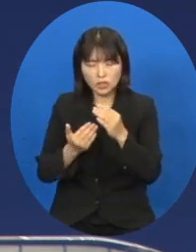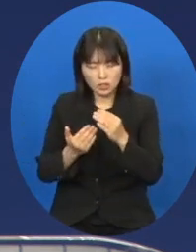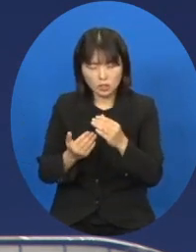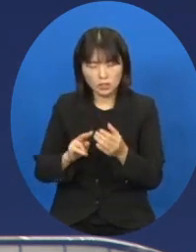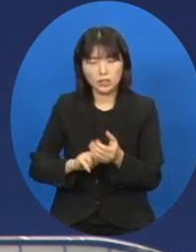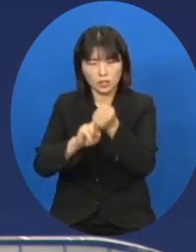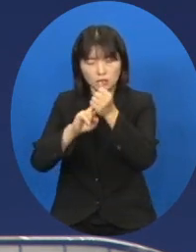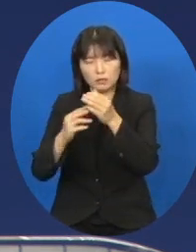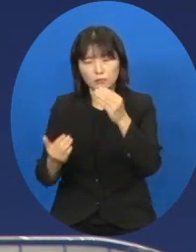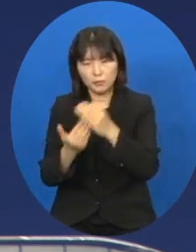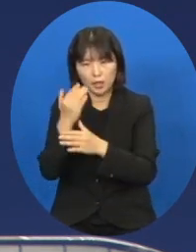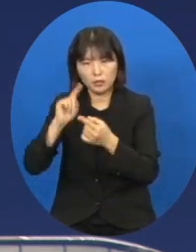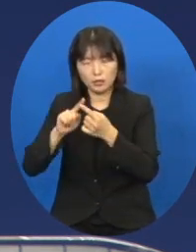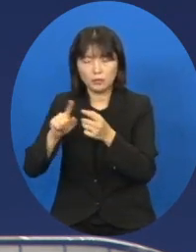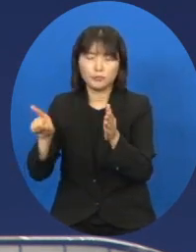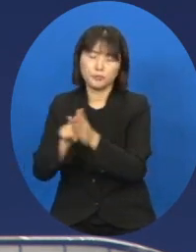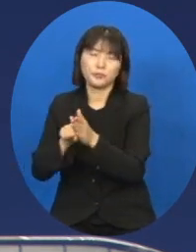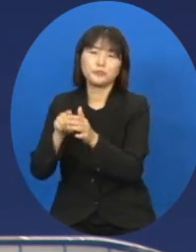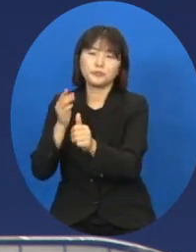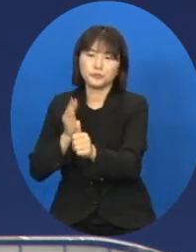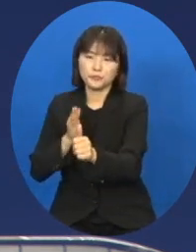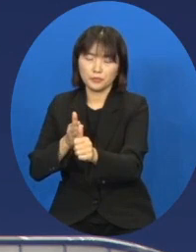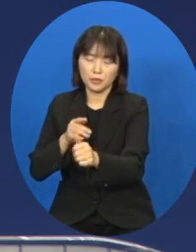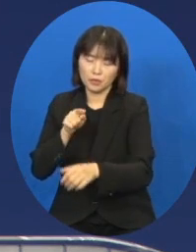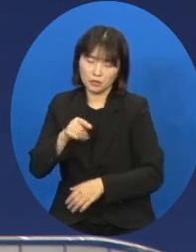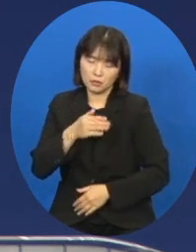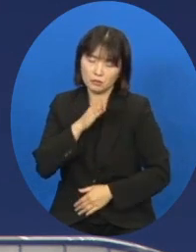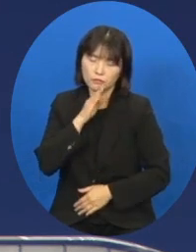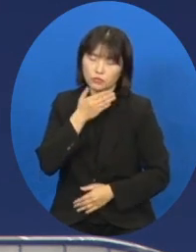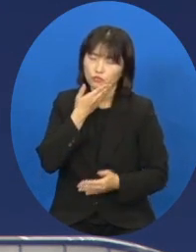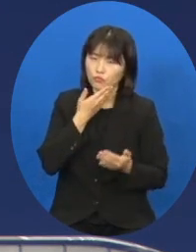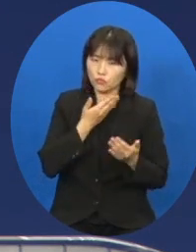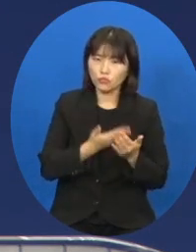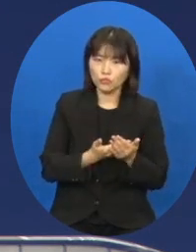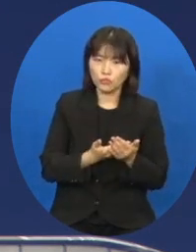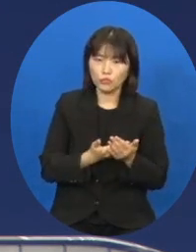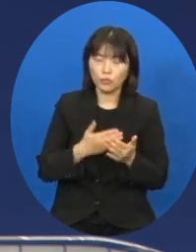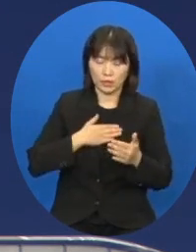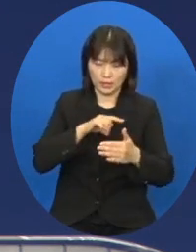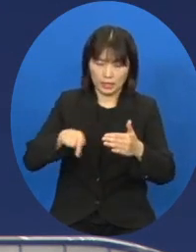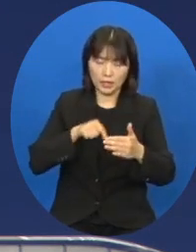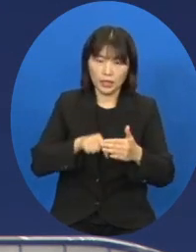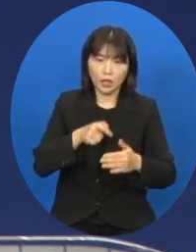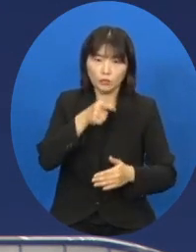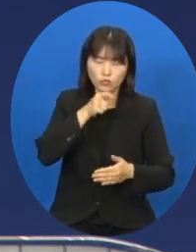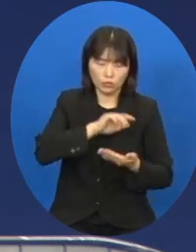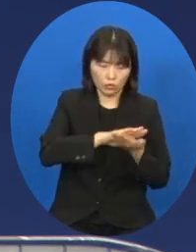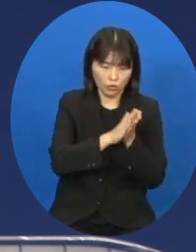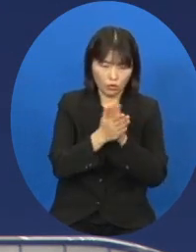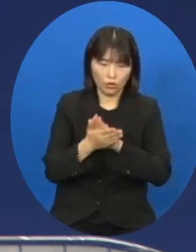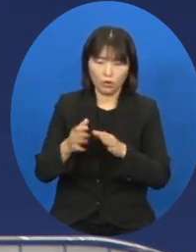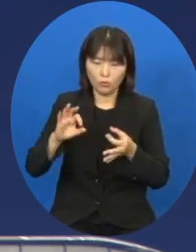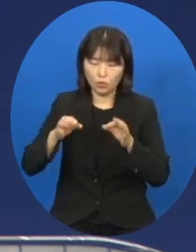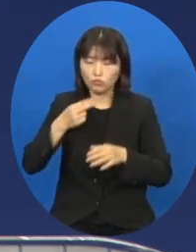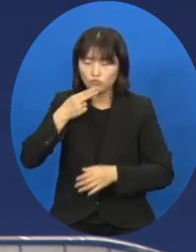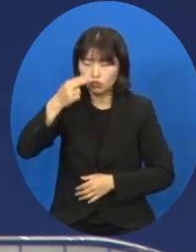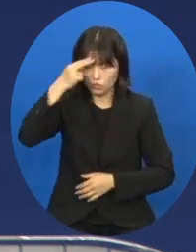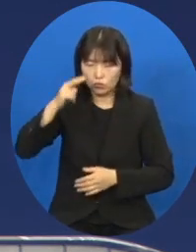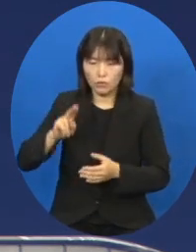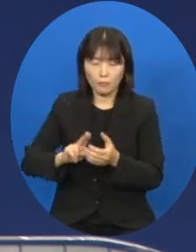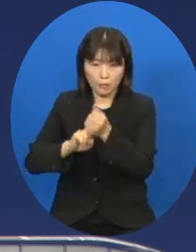믿으시기 바랍니다. 이것이 중요해요. 이미 내 안에 물이 포도주가 되는 기적이